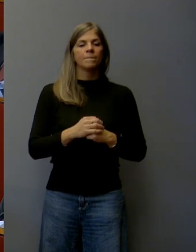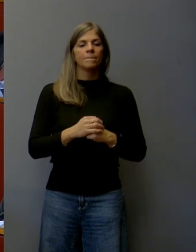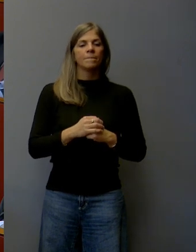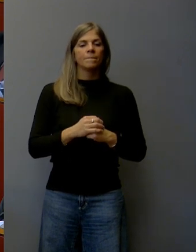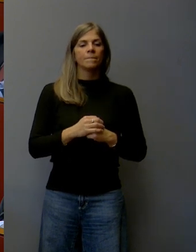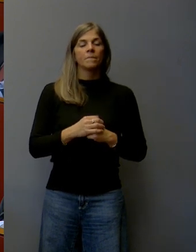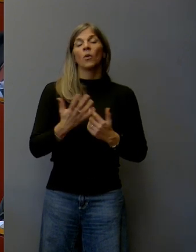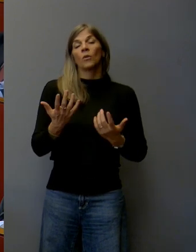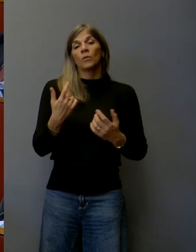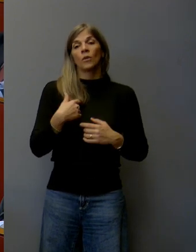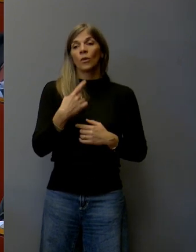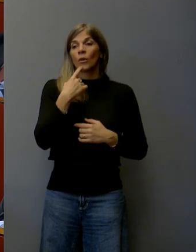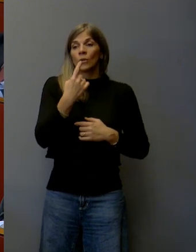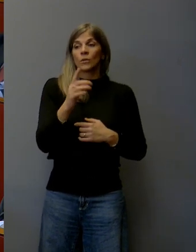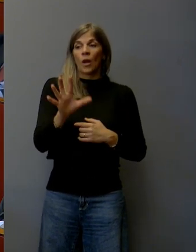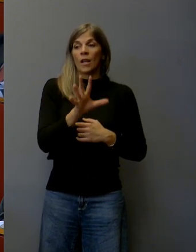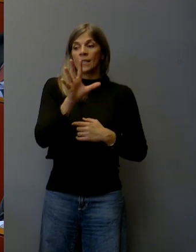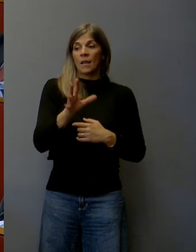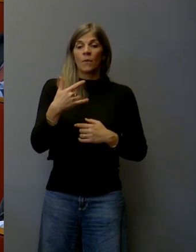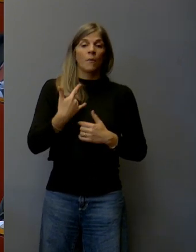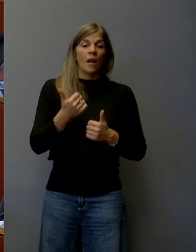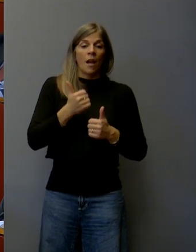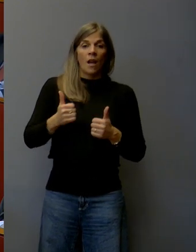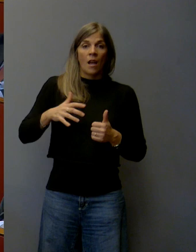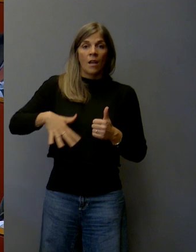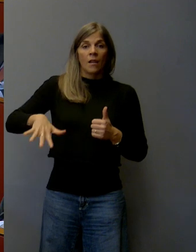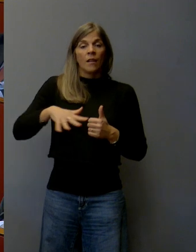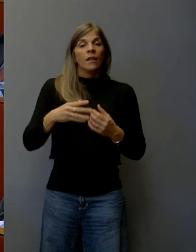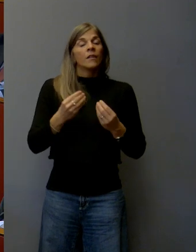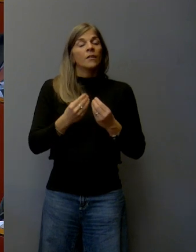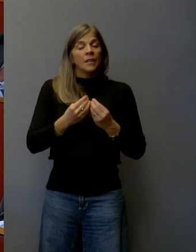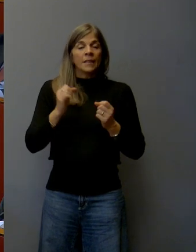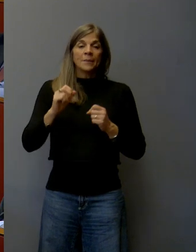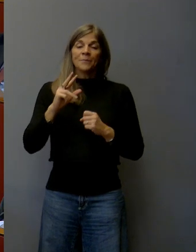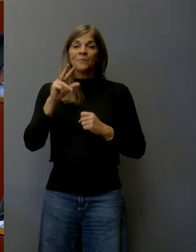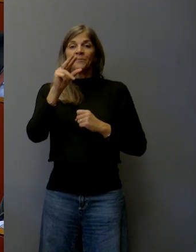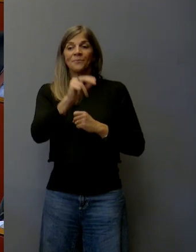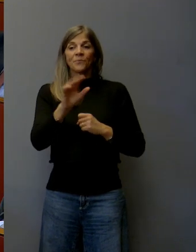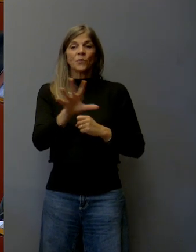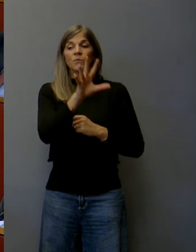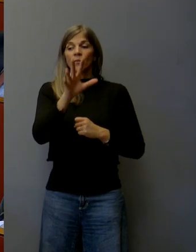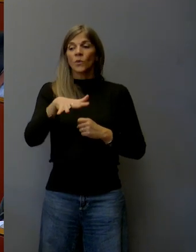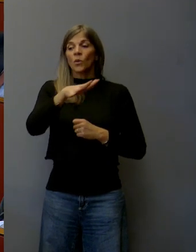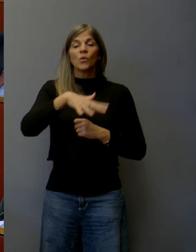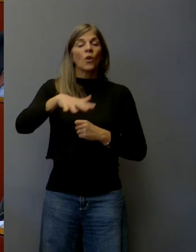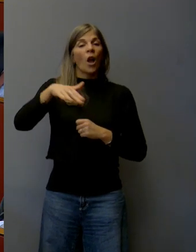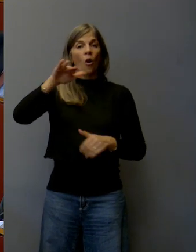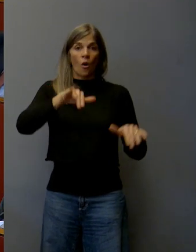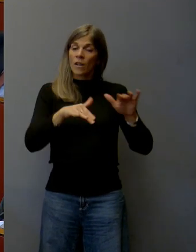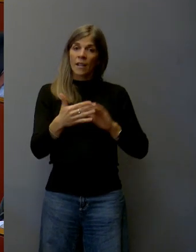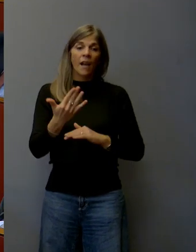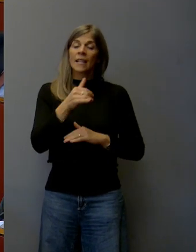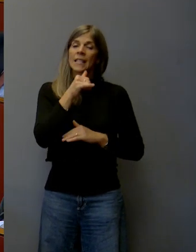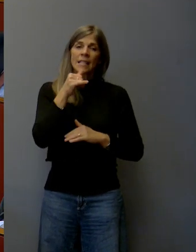ma ogni collega seduto qua vicino a me potrà citarvi degli esempi di zone collinari che hanno necessità di collegamenti